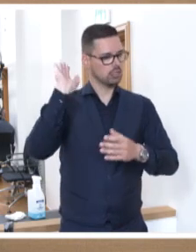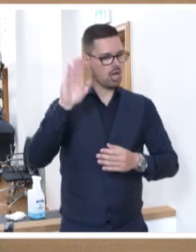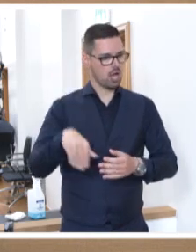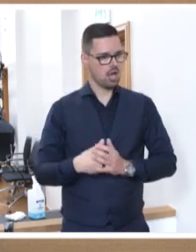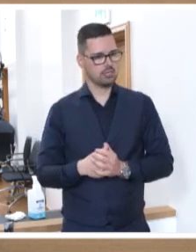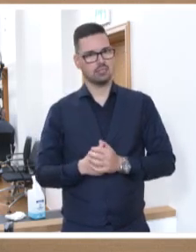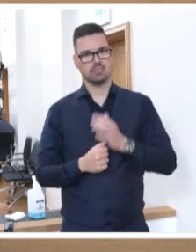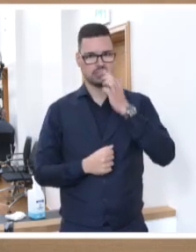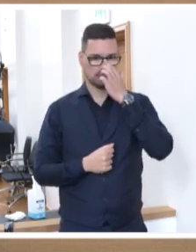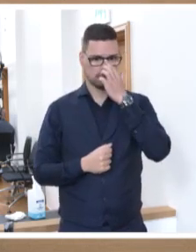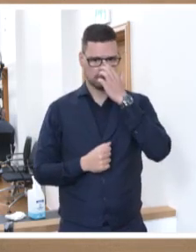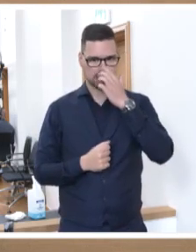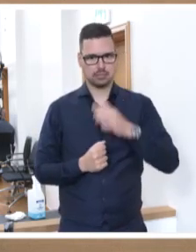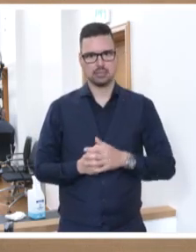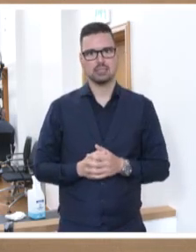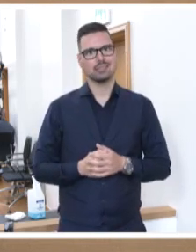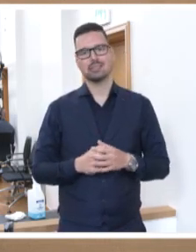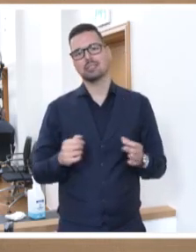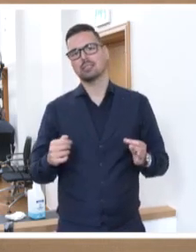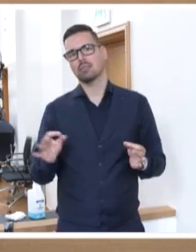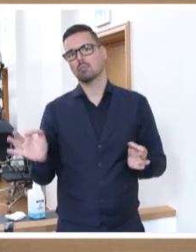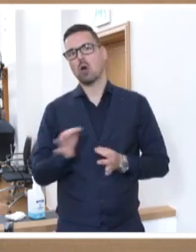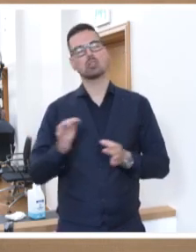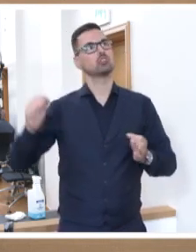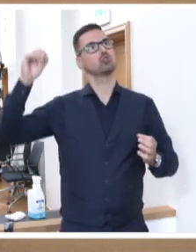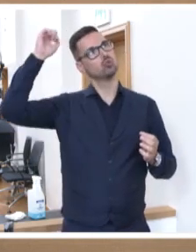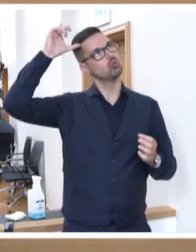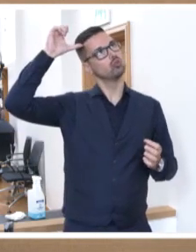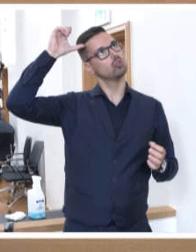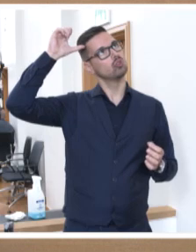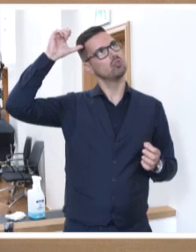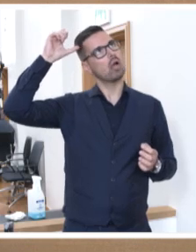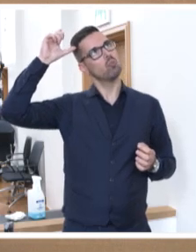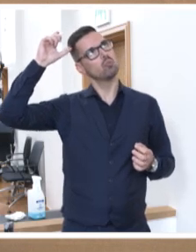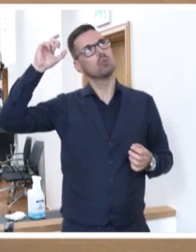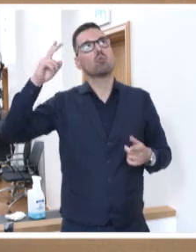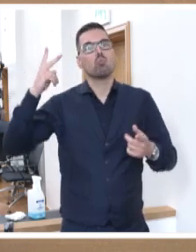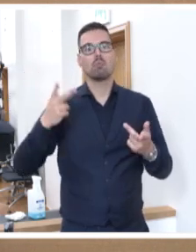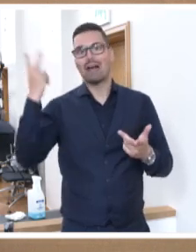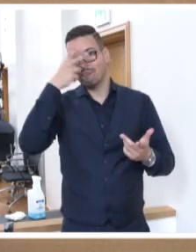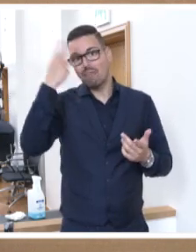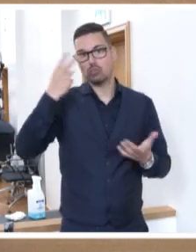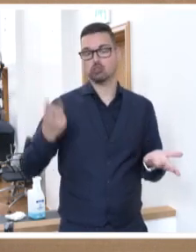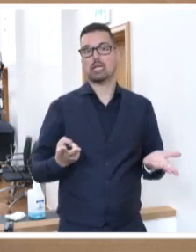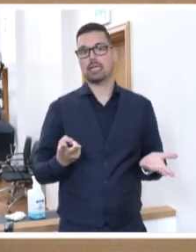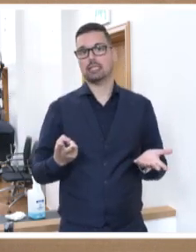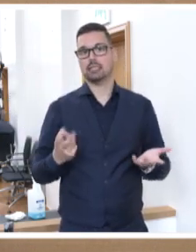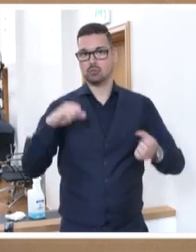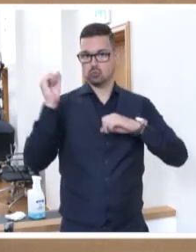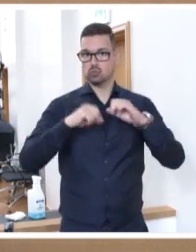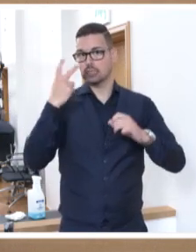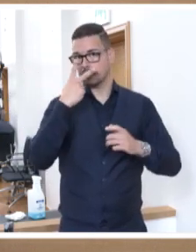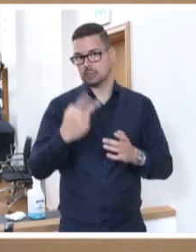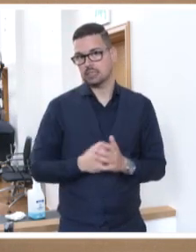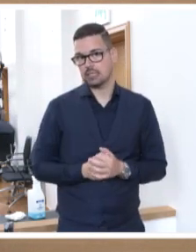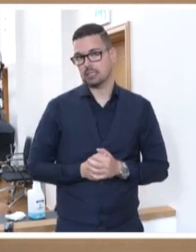gewähren. Es bedarf keiner intellektuellen Spitzfindigkeiten, um hier ein System zu